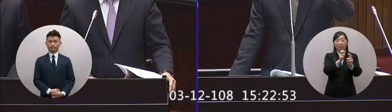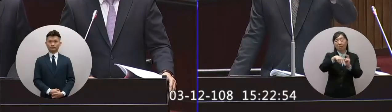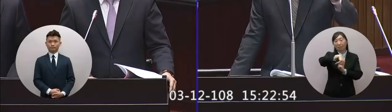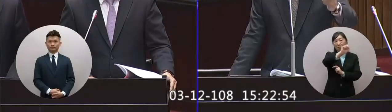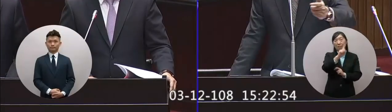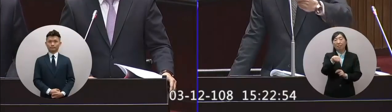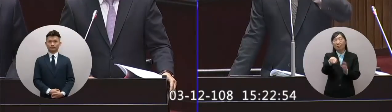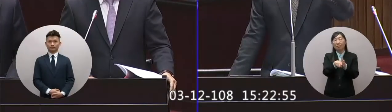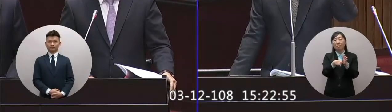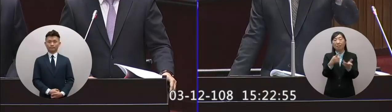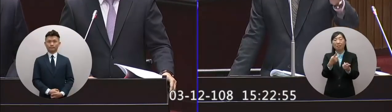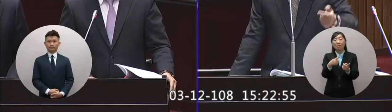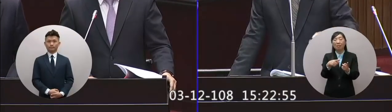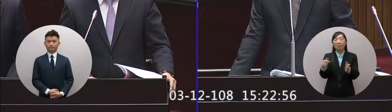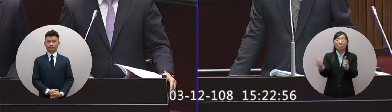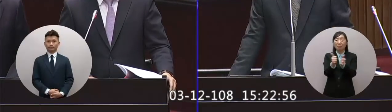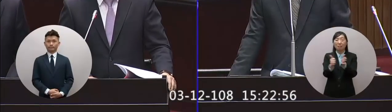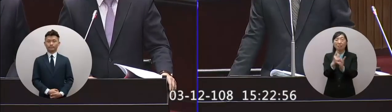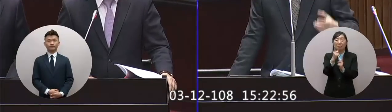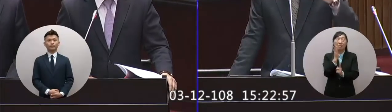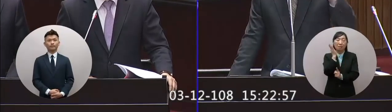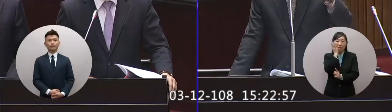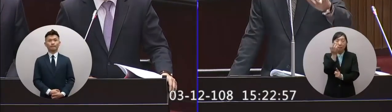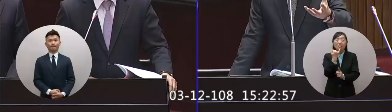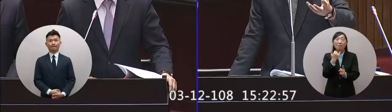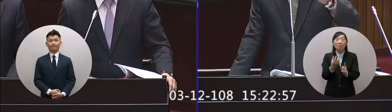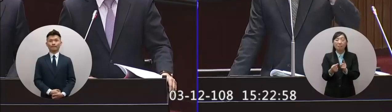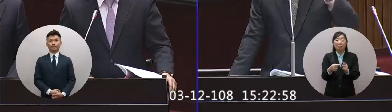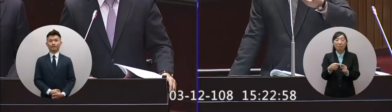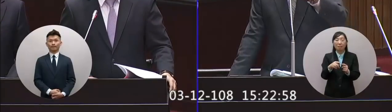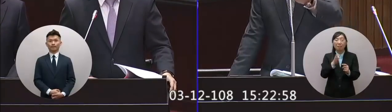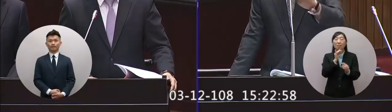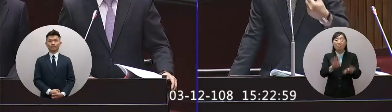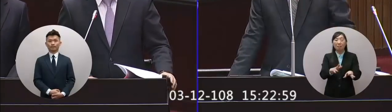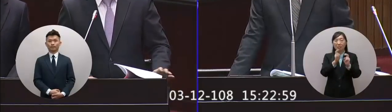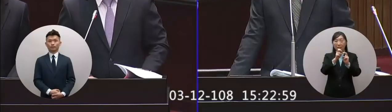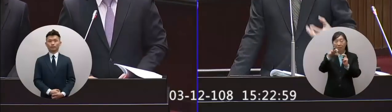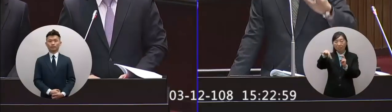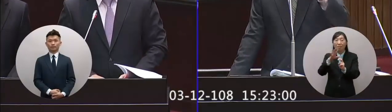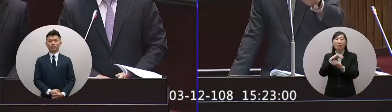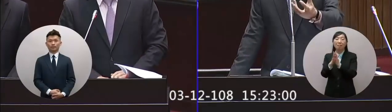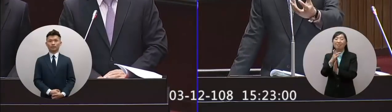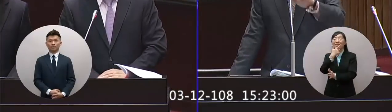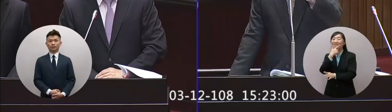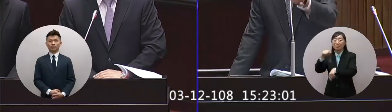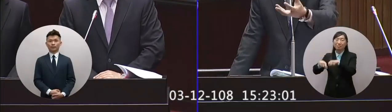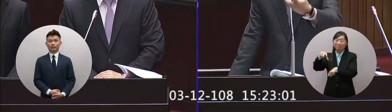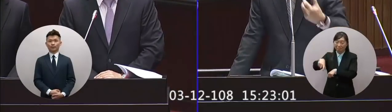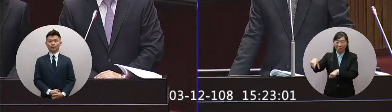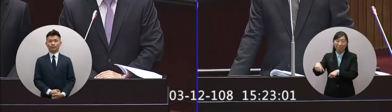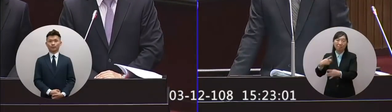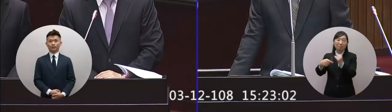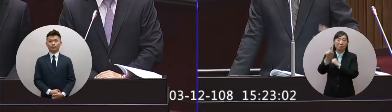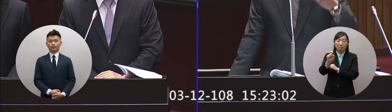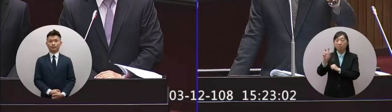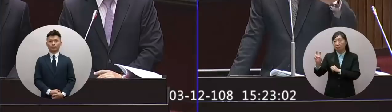的公共运输里面的使用率可以拉高。啊，咱今嘛咱的捷运站里面，结果是 U bike， 啊 U bike 是十台、二十